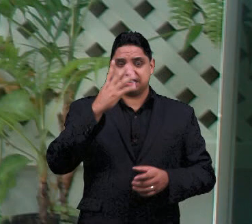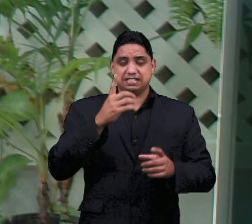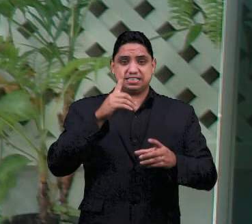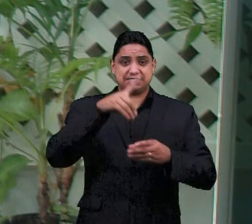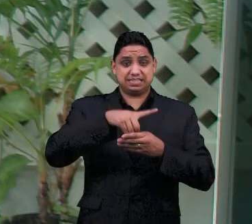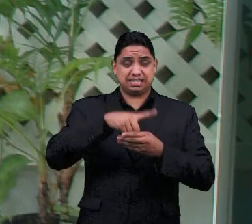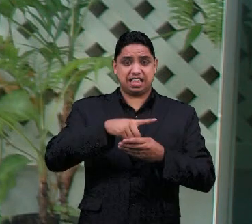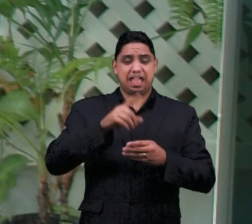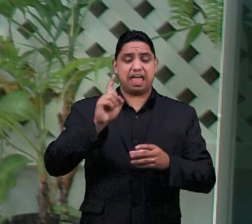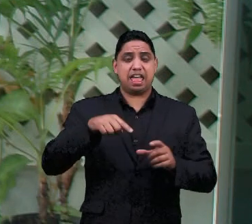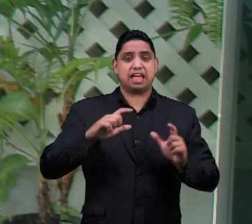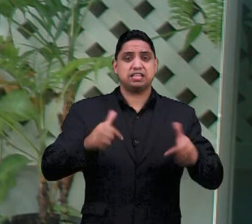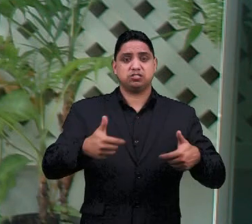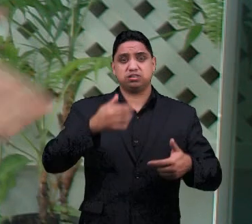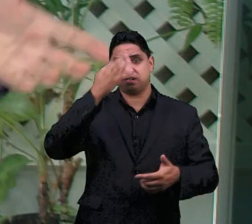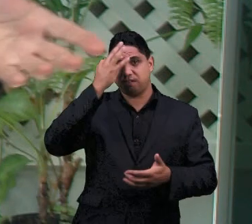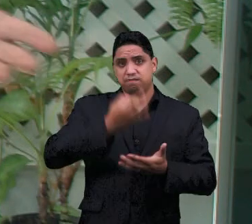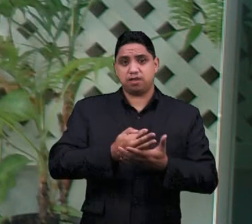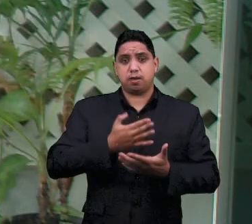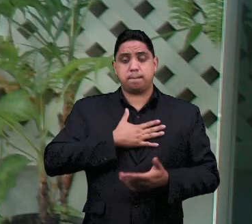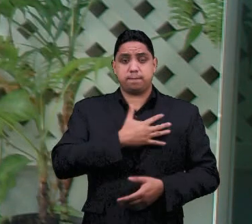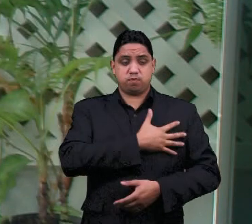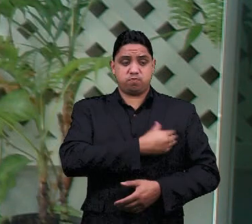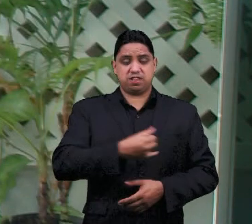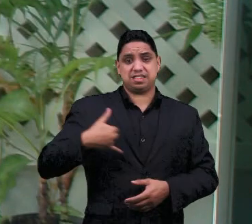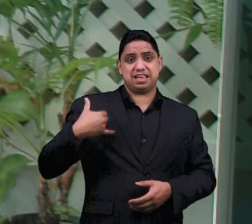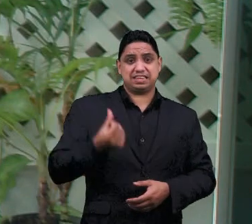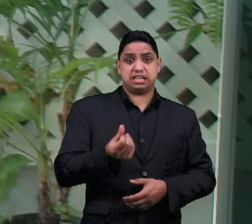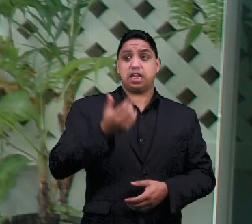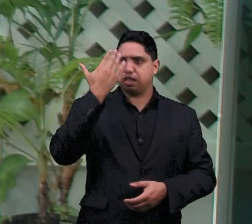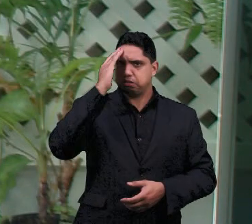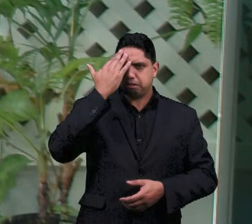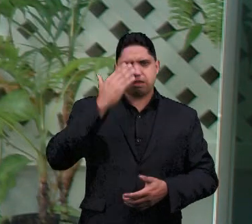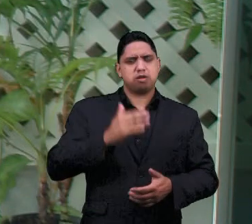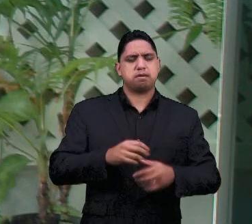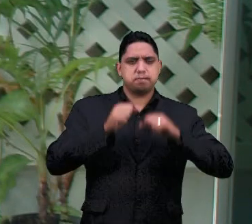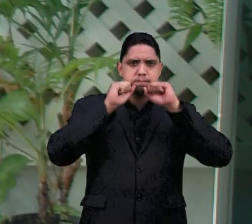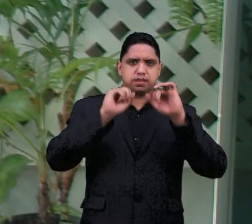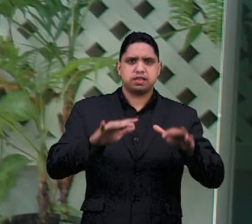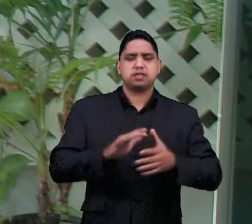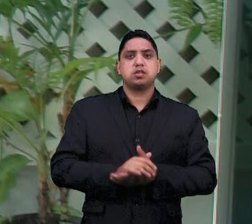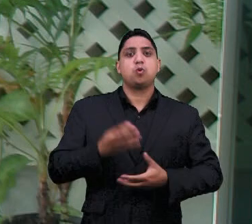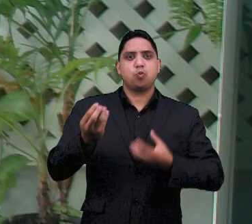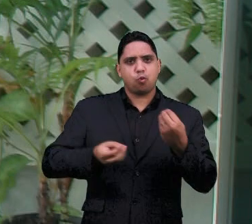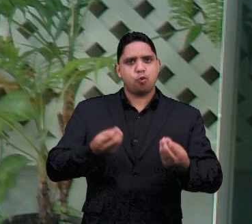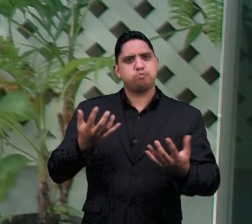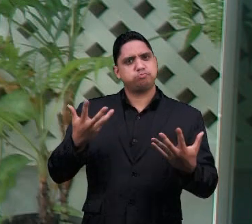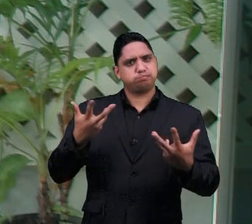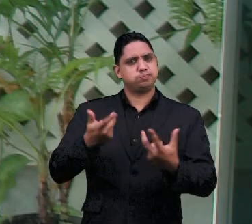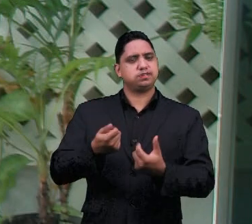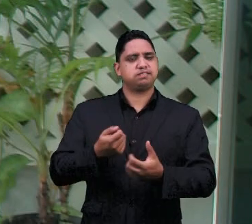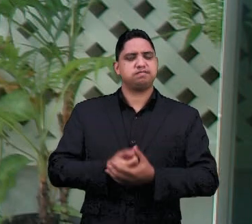le diacre, qui est le trésorier, il dit, nous savons que la dîme, c'est un acte de foi. Mon fils de 6 ans a compris